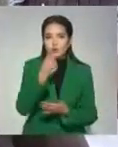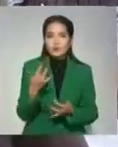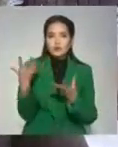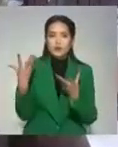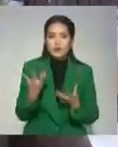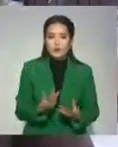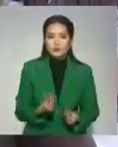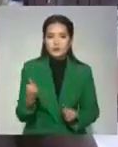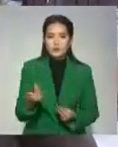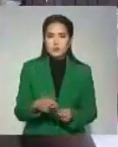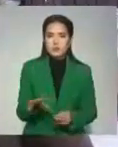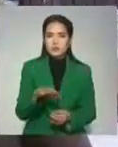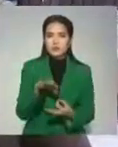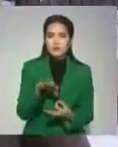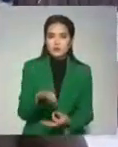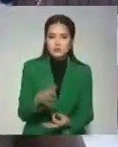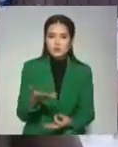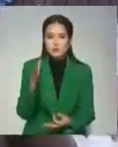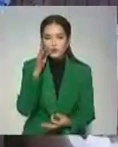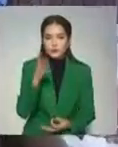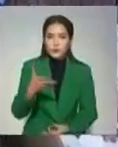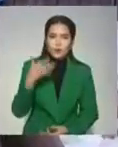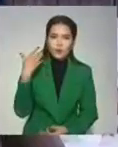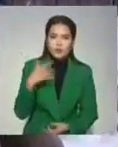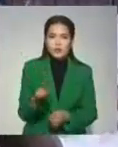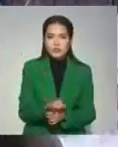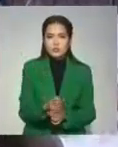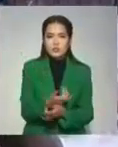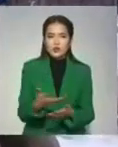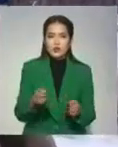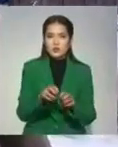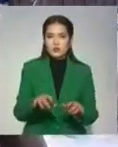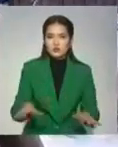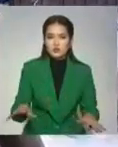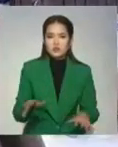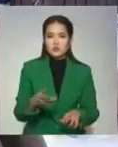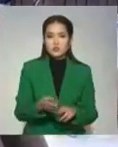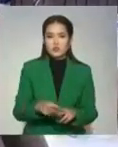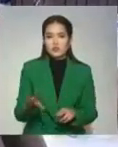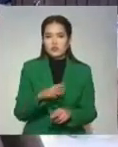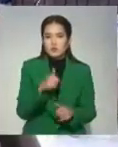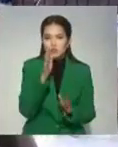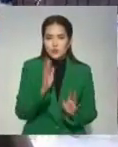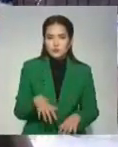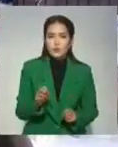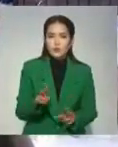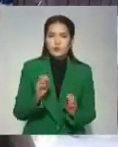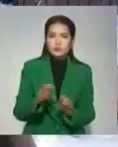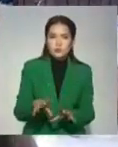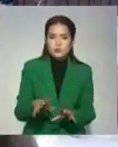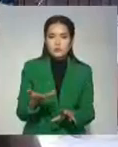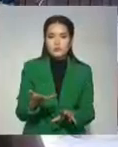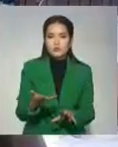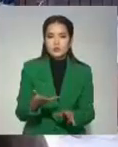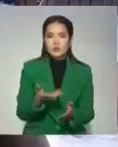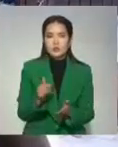Это антисанитария. Собаки, кошки, голуби разносят гадость. Это просто-напросто непонятно, почему. Почему мы деньги